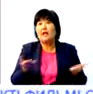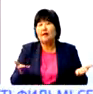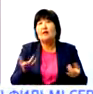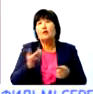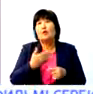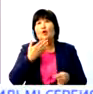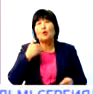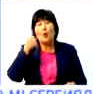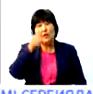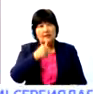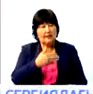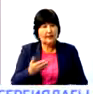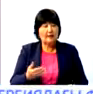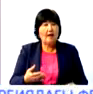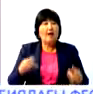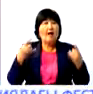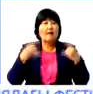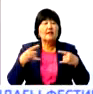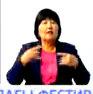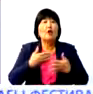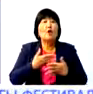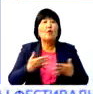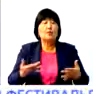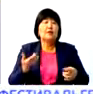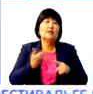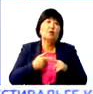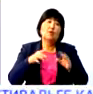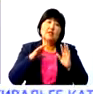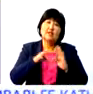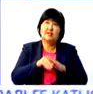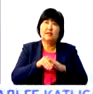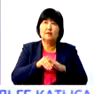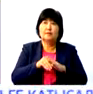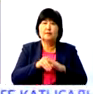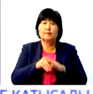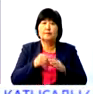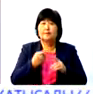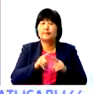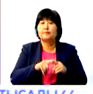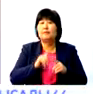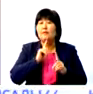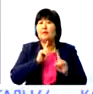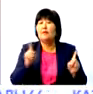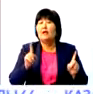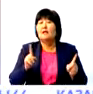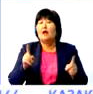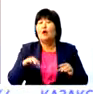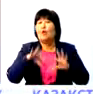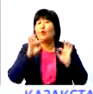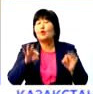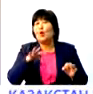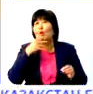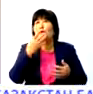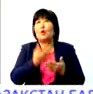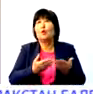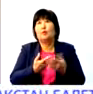осы соңғы жылдары теле өнімдердің, оның ішінде осы визуалды теле өнімдердің көбіректеу көрініп